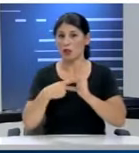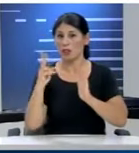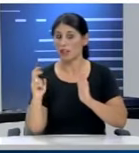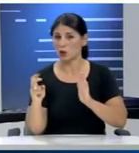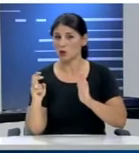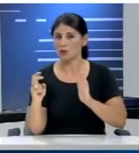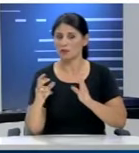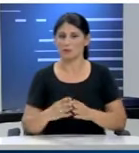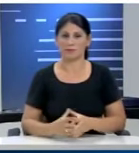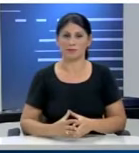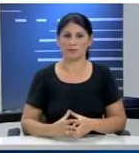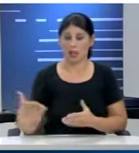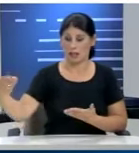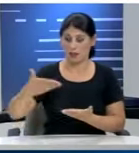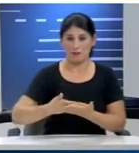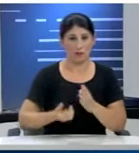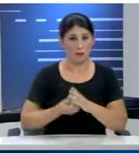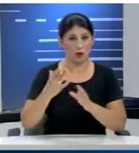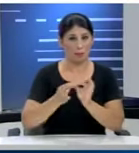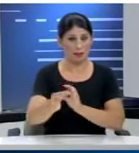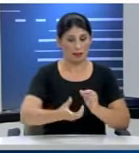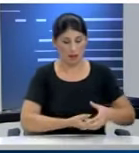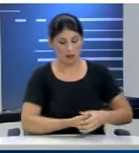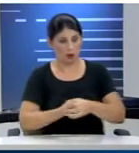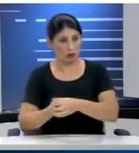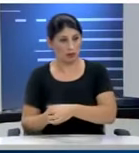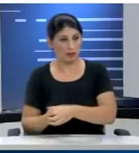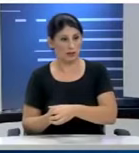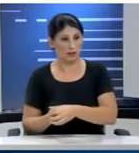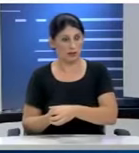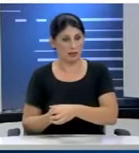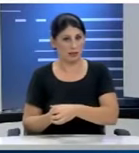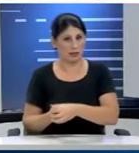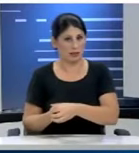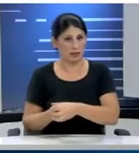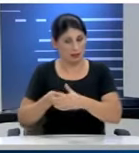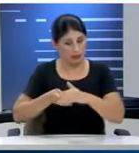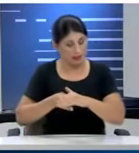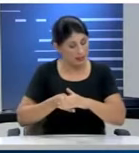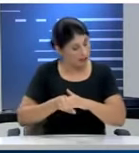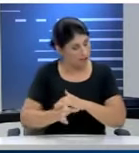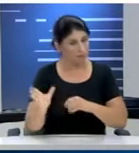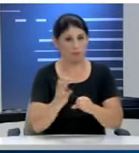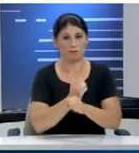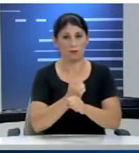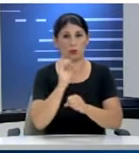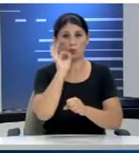2020. Θα φέρετε νέα μέτρα λιτότητας για να βγει, για να βγουν οι στόχοι το